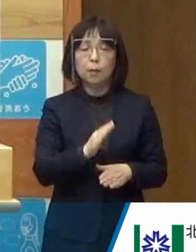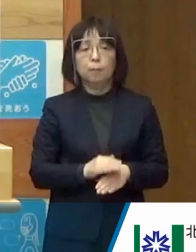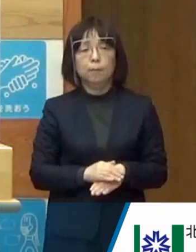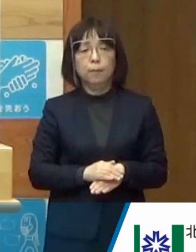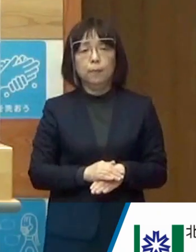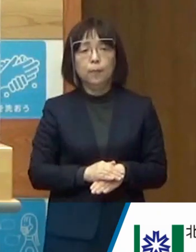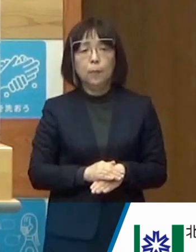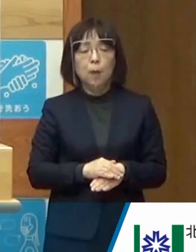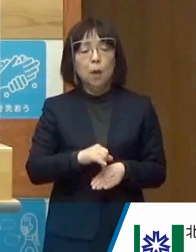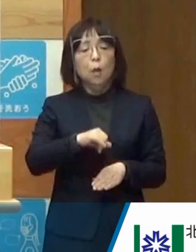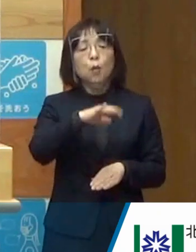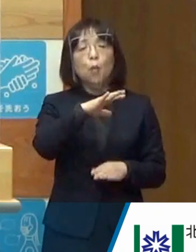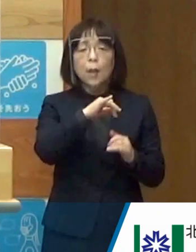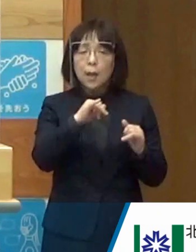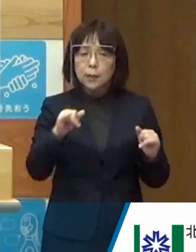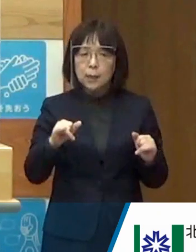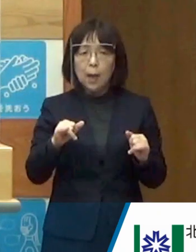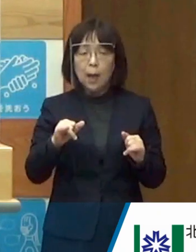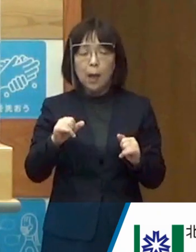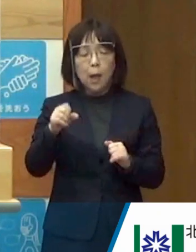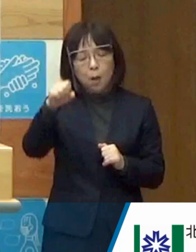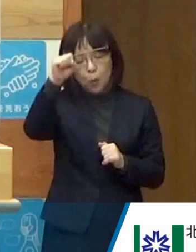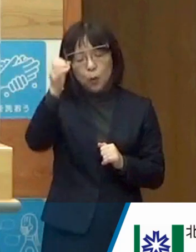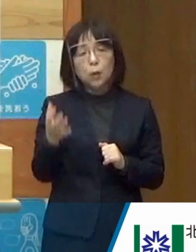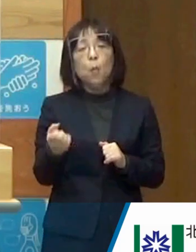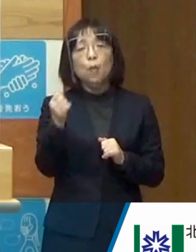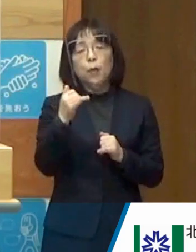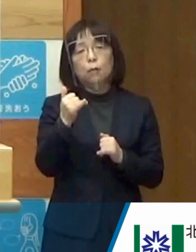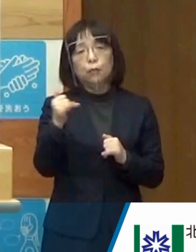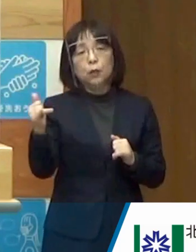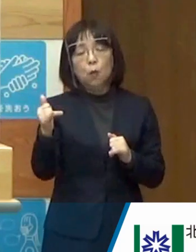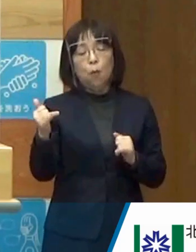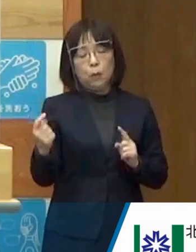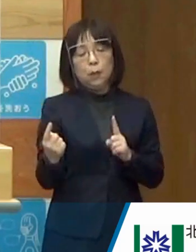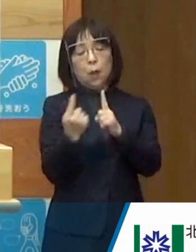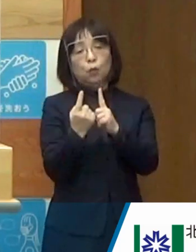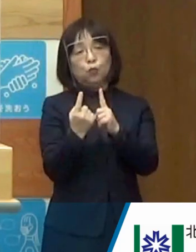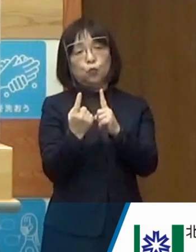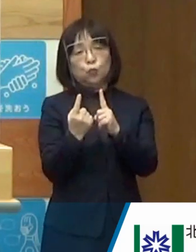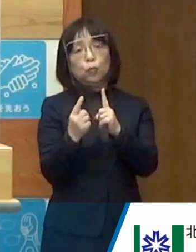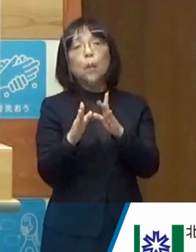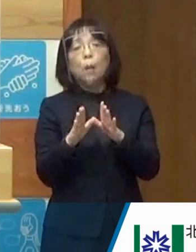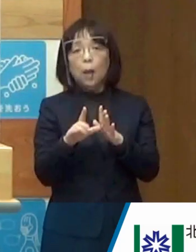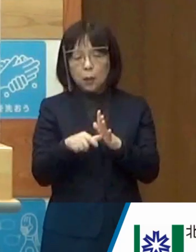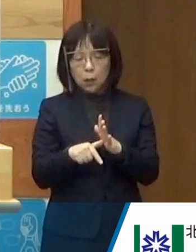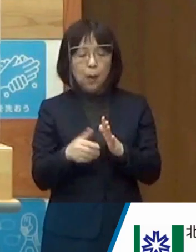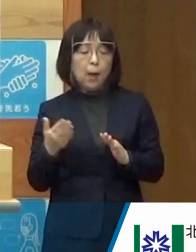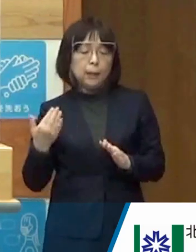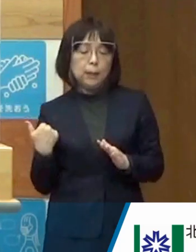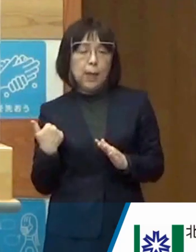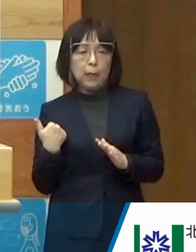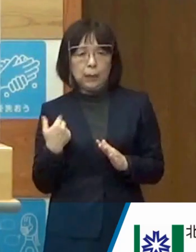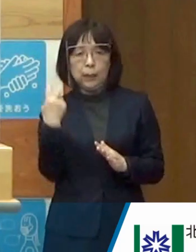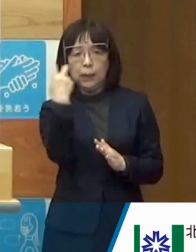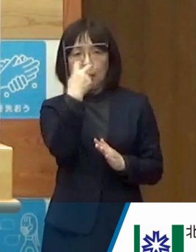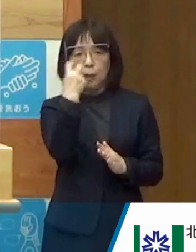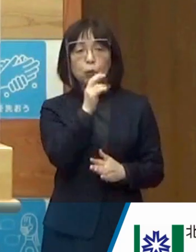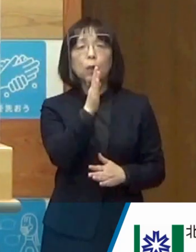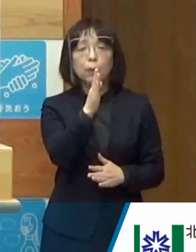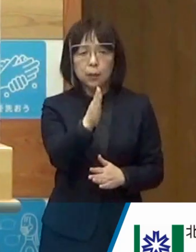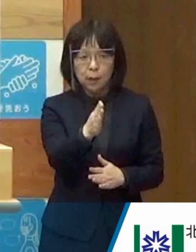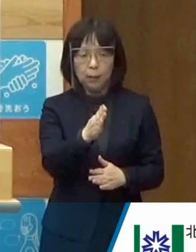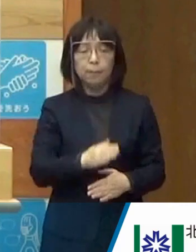に高齢者や基礎疾患のある方と接するという場合には事前の検査についてのお願いをいたします